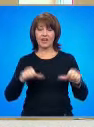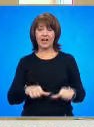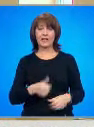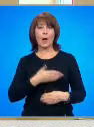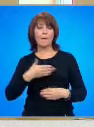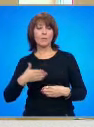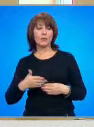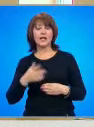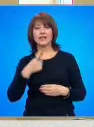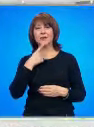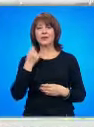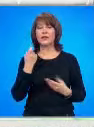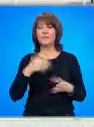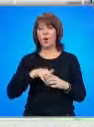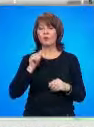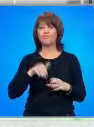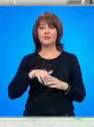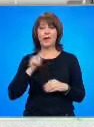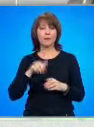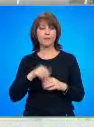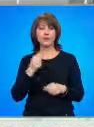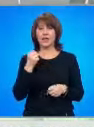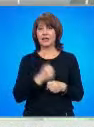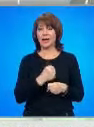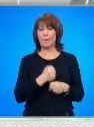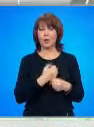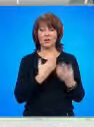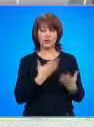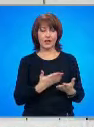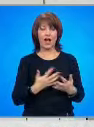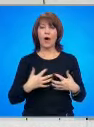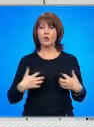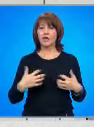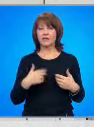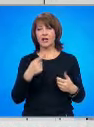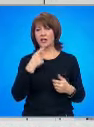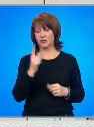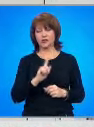има отлив на кадри, което задълбочава кризата там. От Александровска